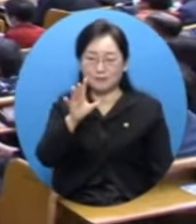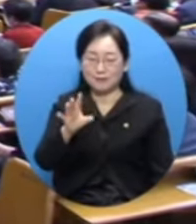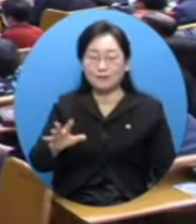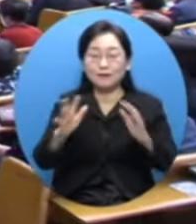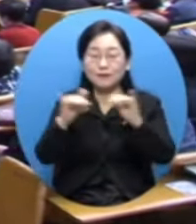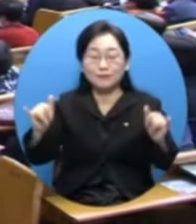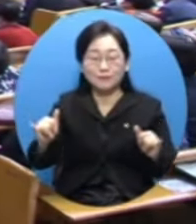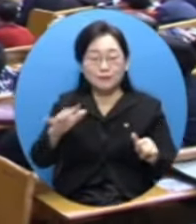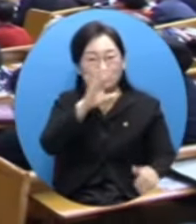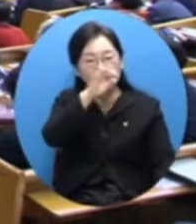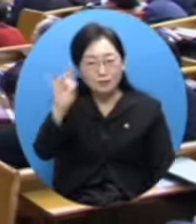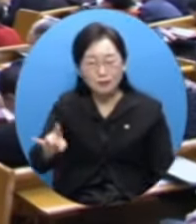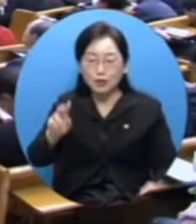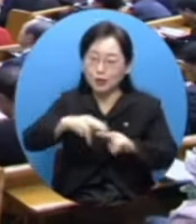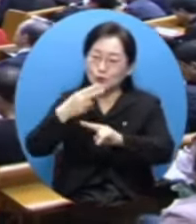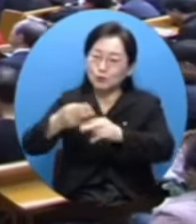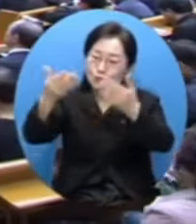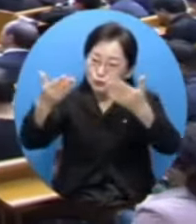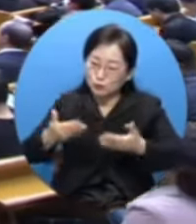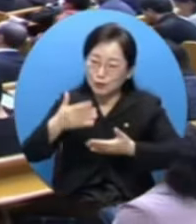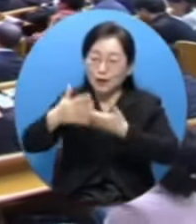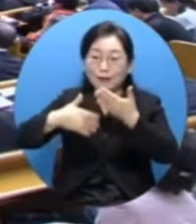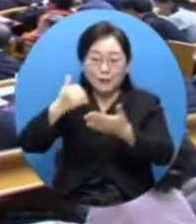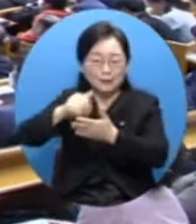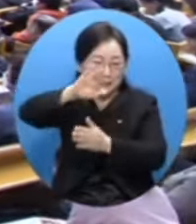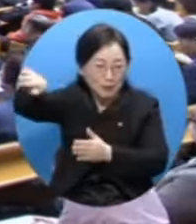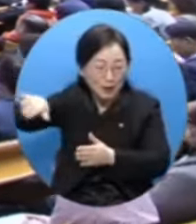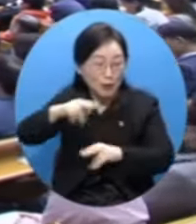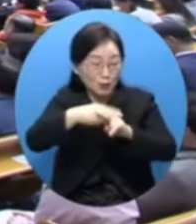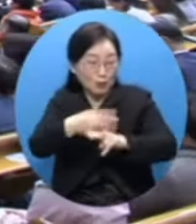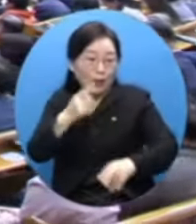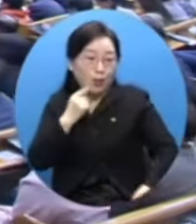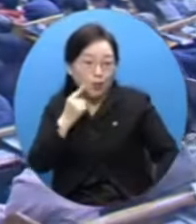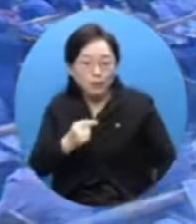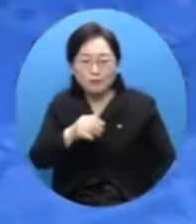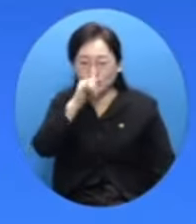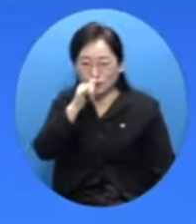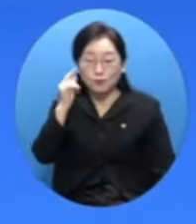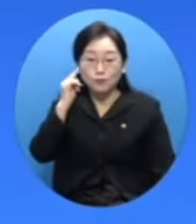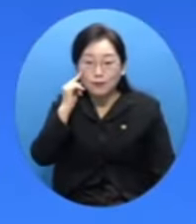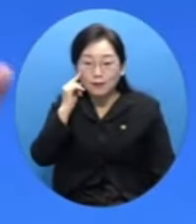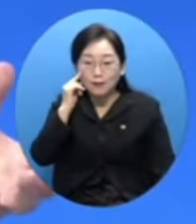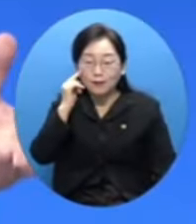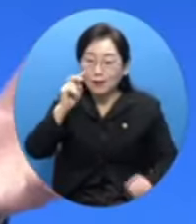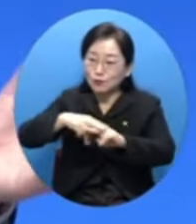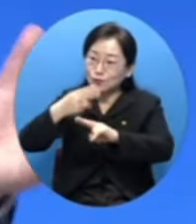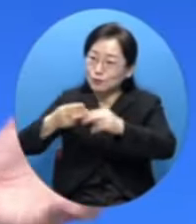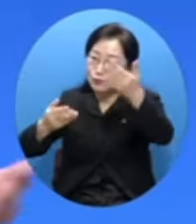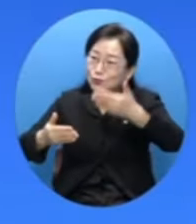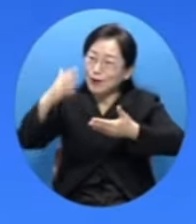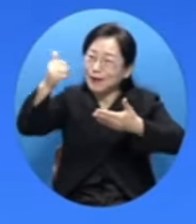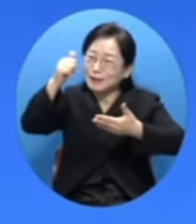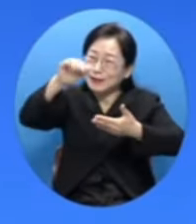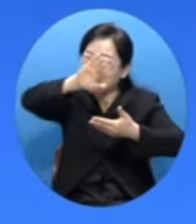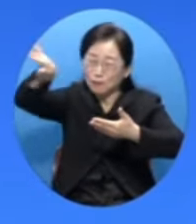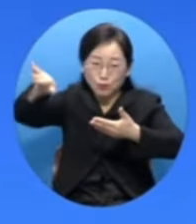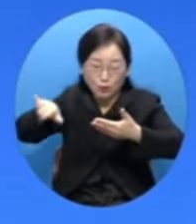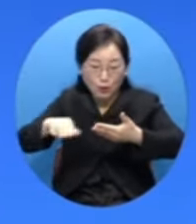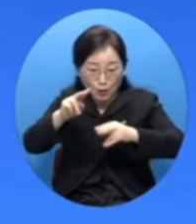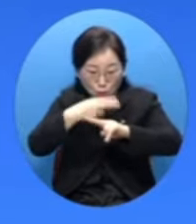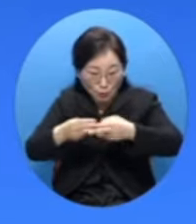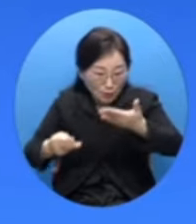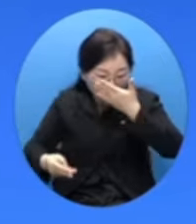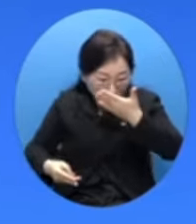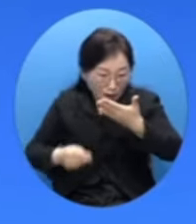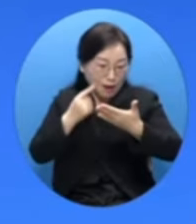사람들은 때때로 선물을 주신 하나님보다 그 선물에 더 집중하는 경향이 있습니다. 왜냐하면 선물을 주신 하나님은 보이지 않고 선물은 눈에 보이기